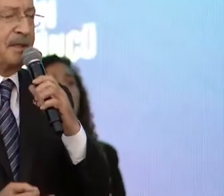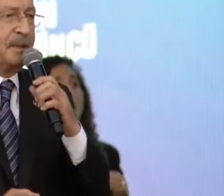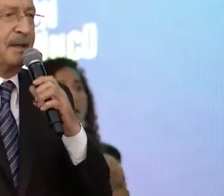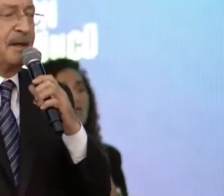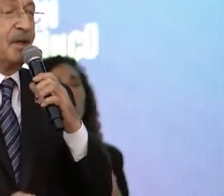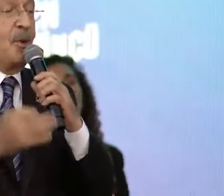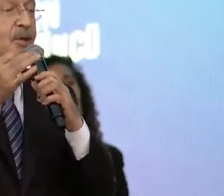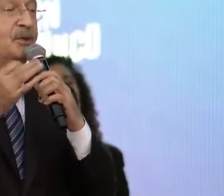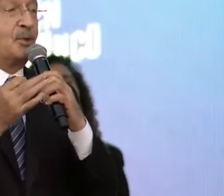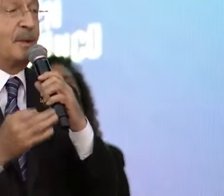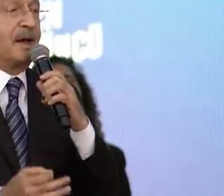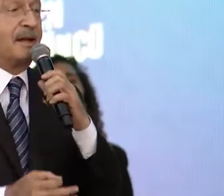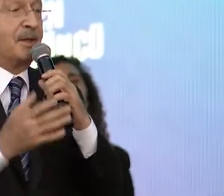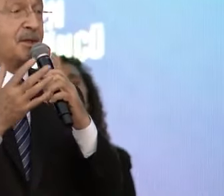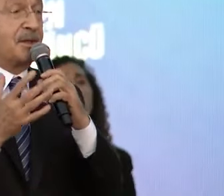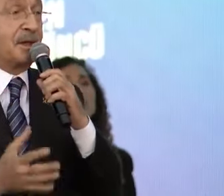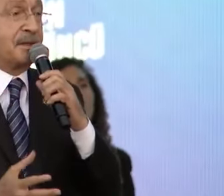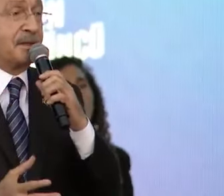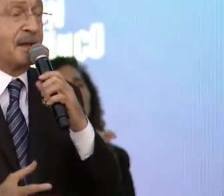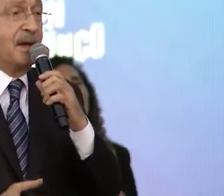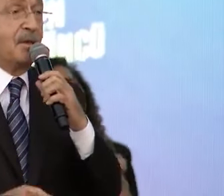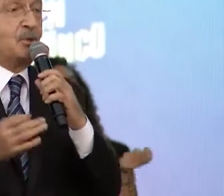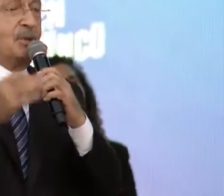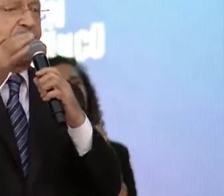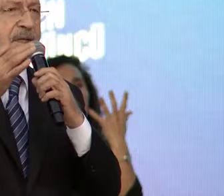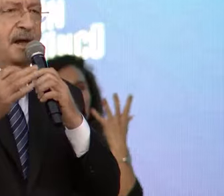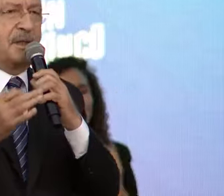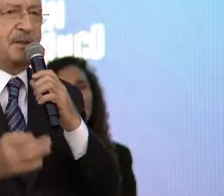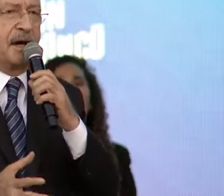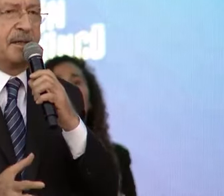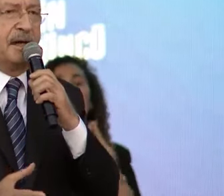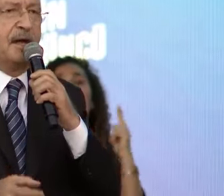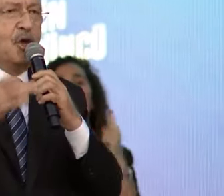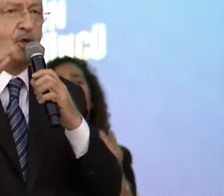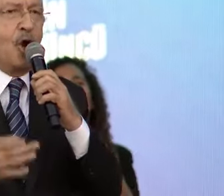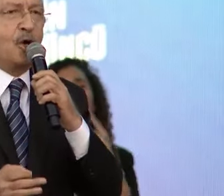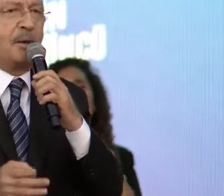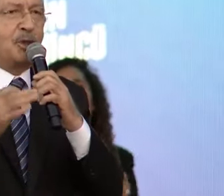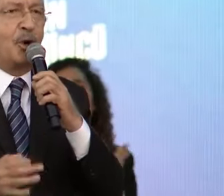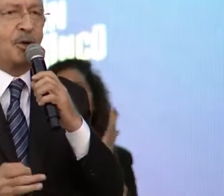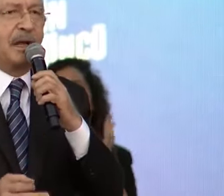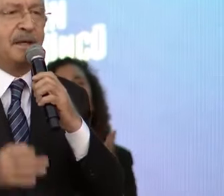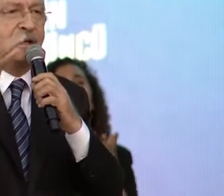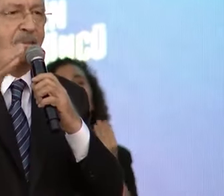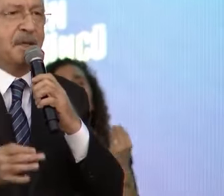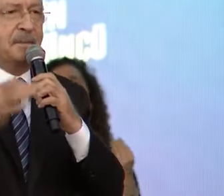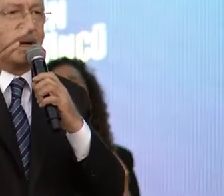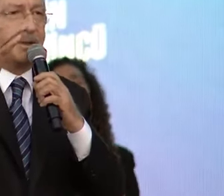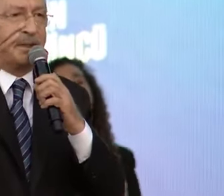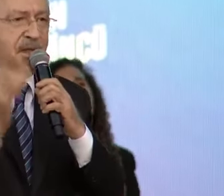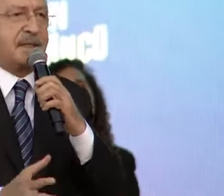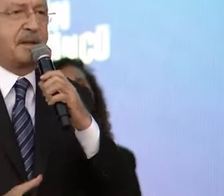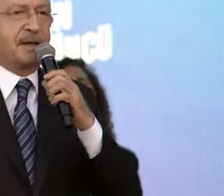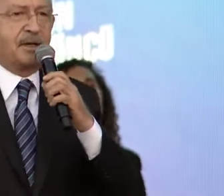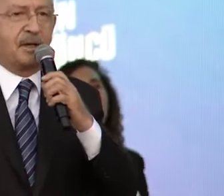bir yönetimi demokratik yollarla değiştireceksiniz. Ve dünya siyaset tarihine çok ama çok önemli bir